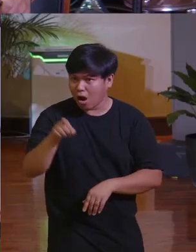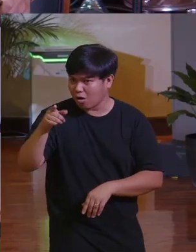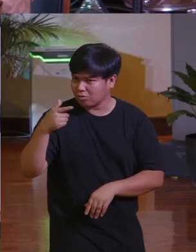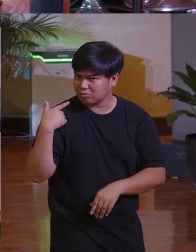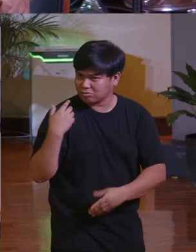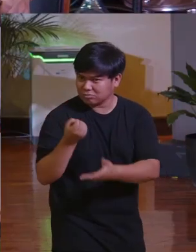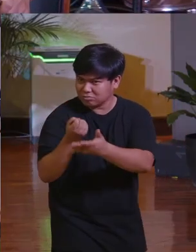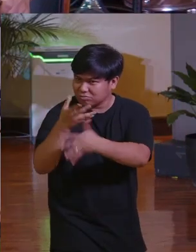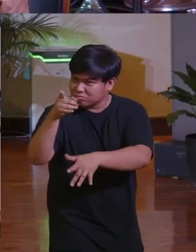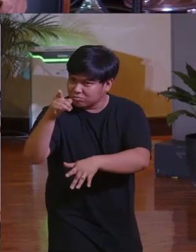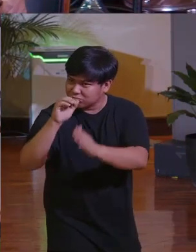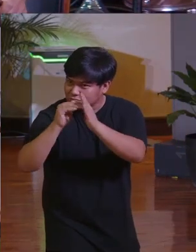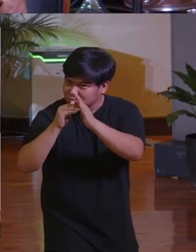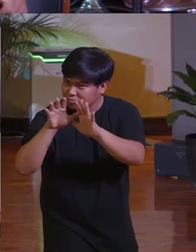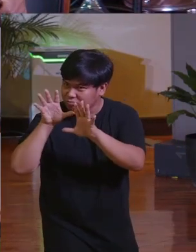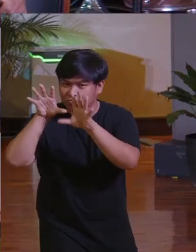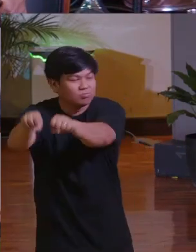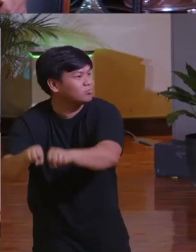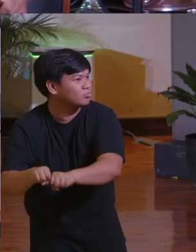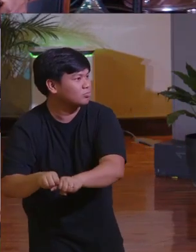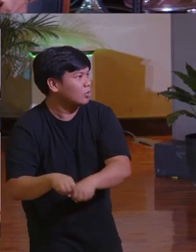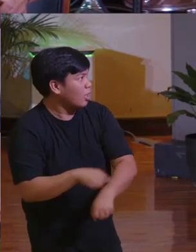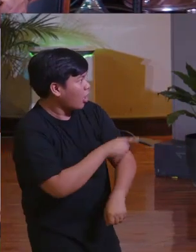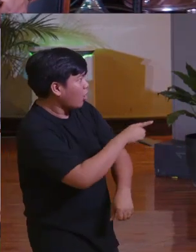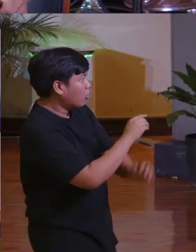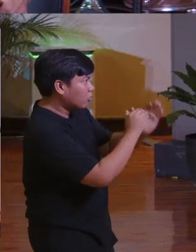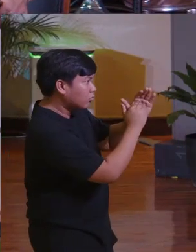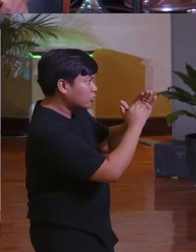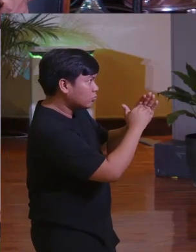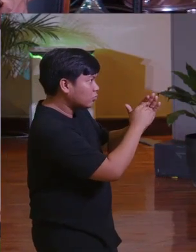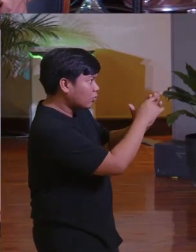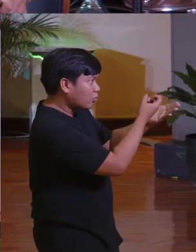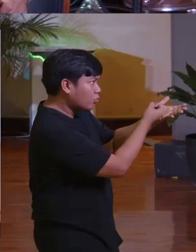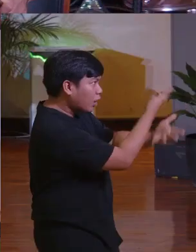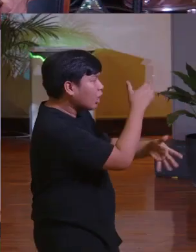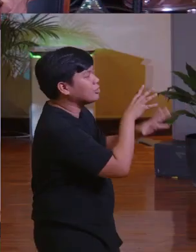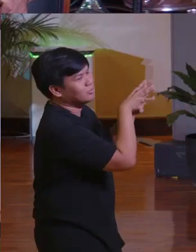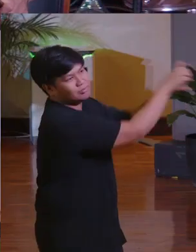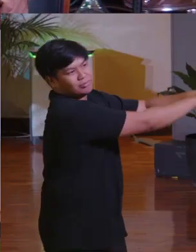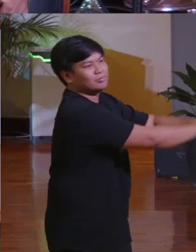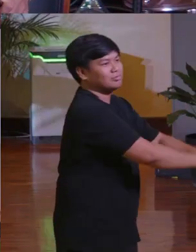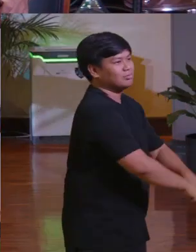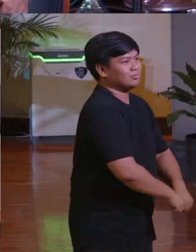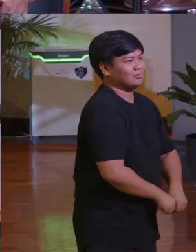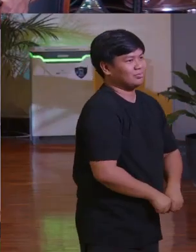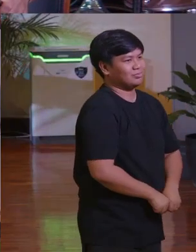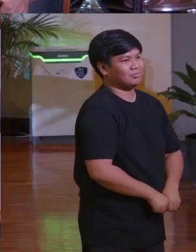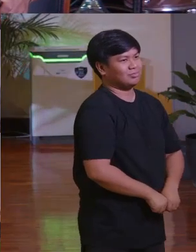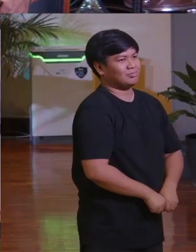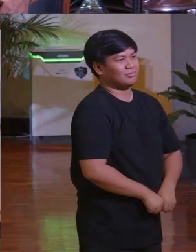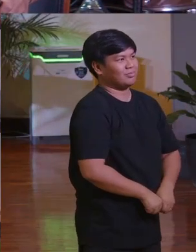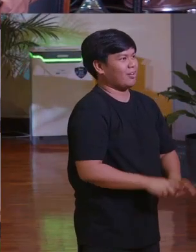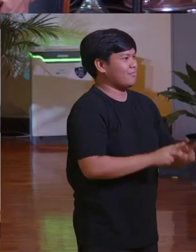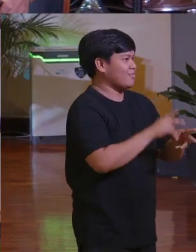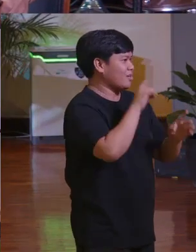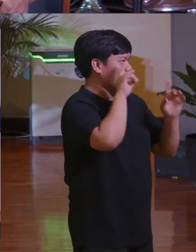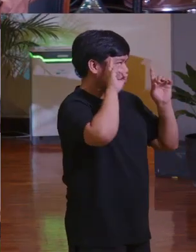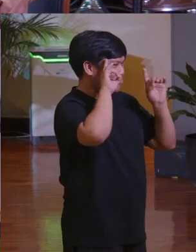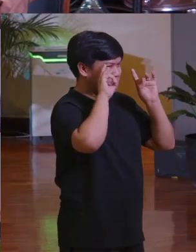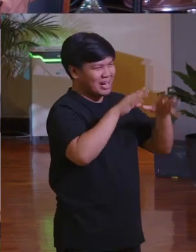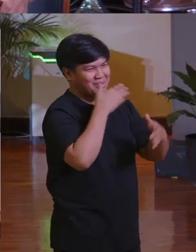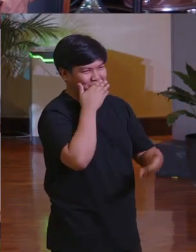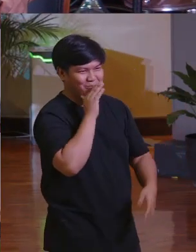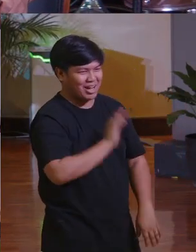Alam niya na kayang iligtas ng Panginoon kahit na ang isang masamang bayan na ito.